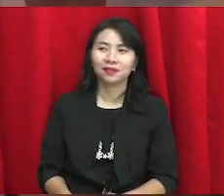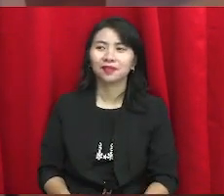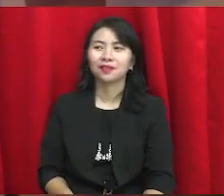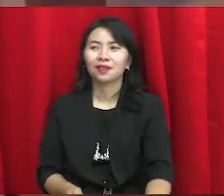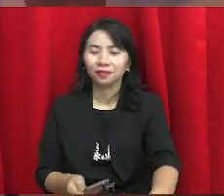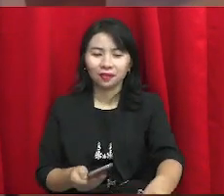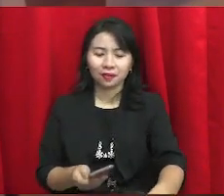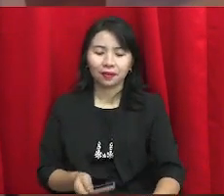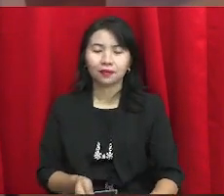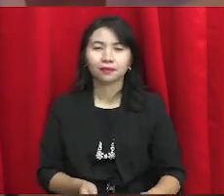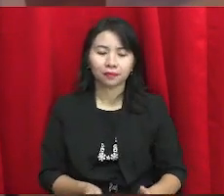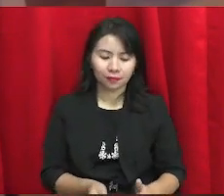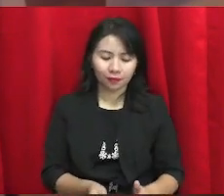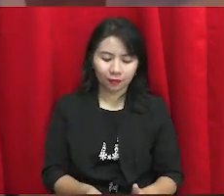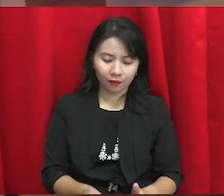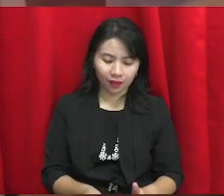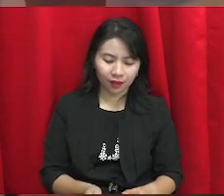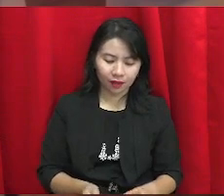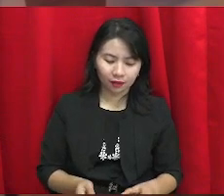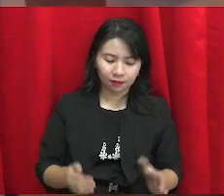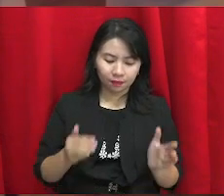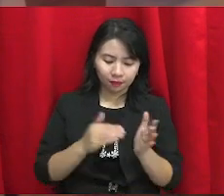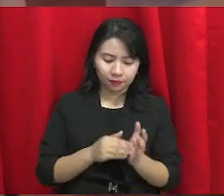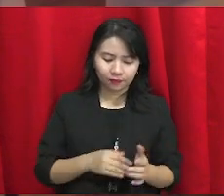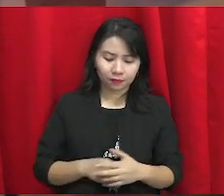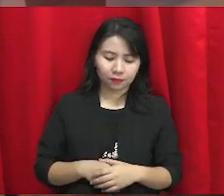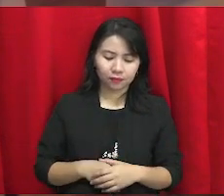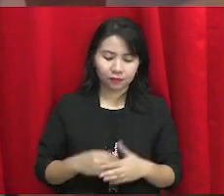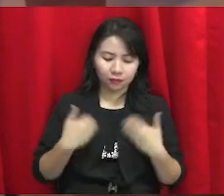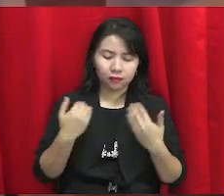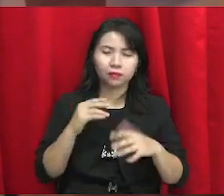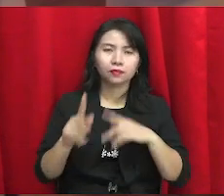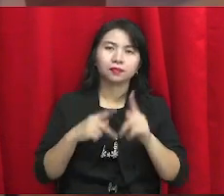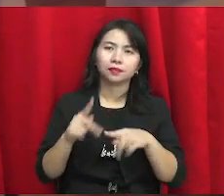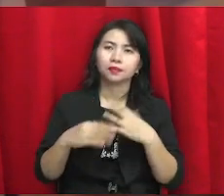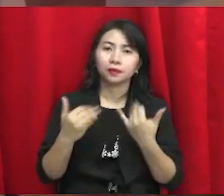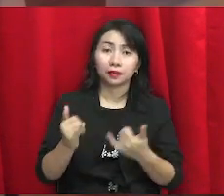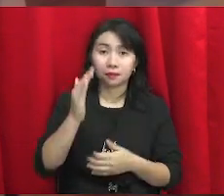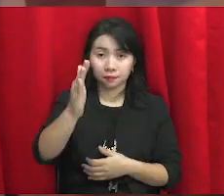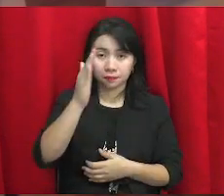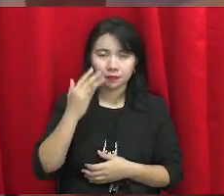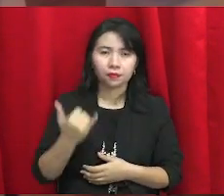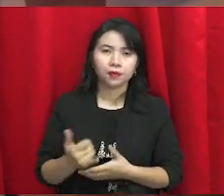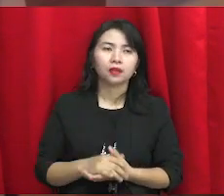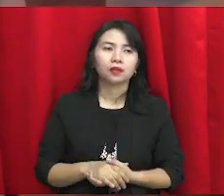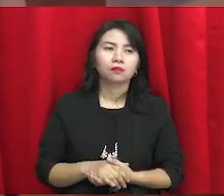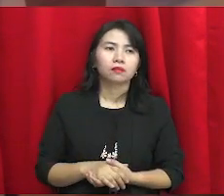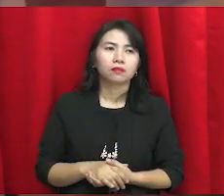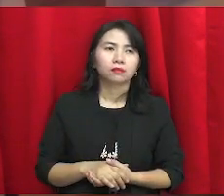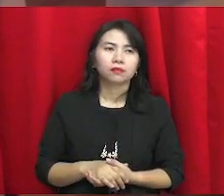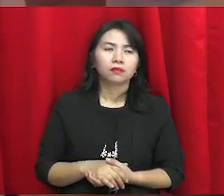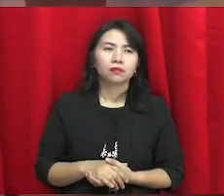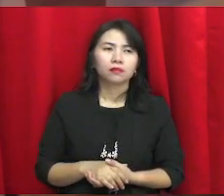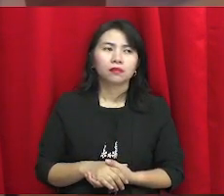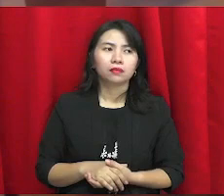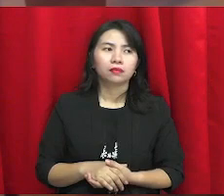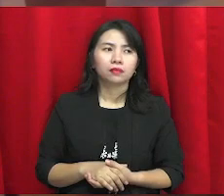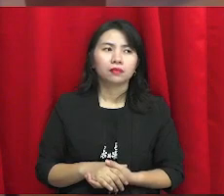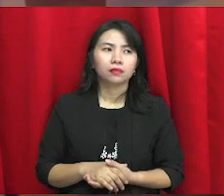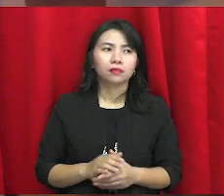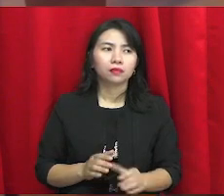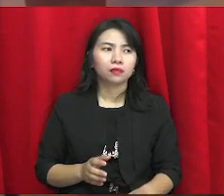Pero alam mo kasi yan, ganito yan mga kapatid, young people listen to this. Kaya nga sinasabi, kaya gusto ko yung sinabi mo na yan, Ma'am Ara,